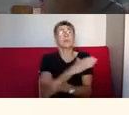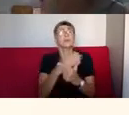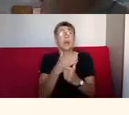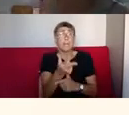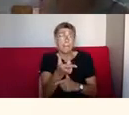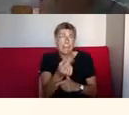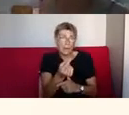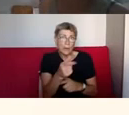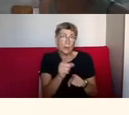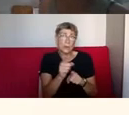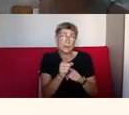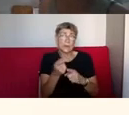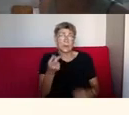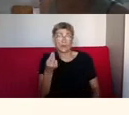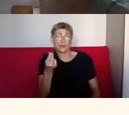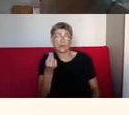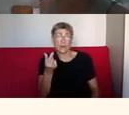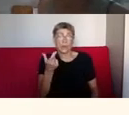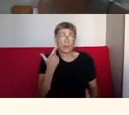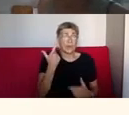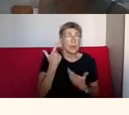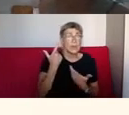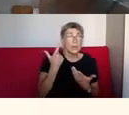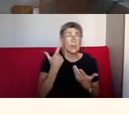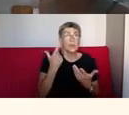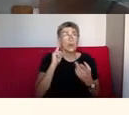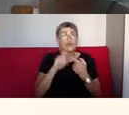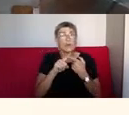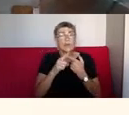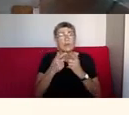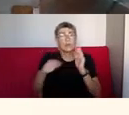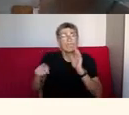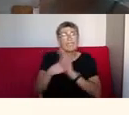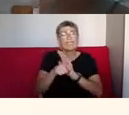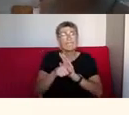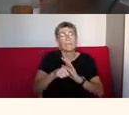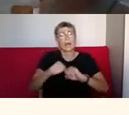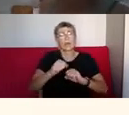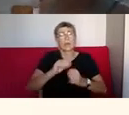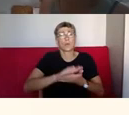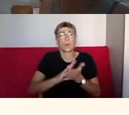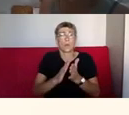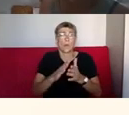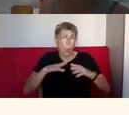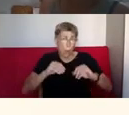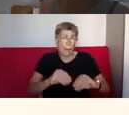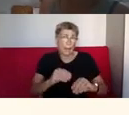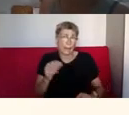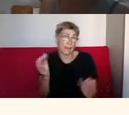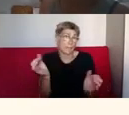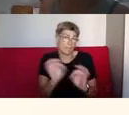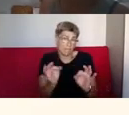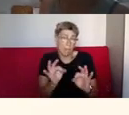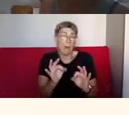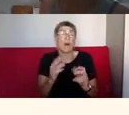n'a pas de budget actuellement qui nous permet de financer des actions concrètes, si ce n'est dans le cadre d'autres budgets, par